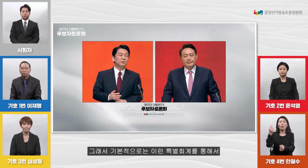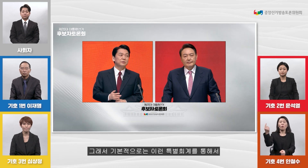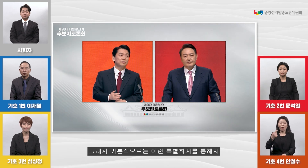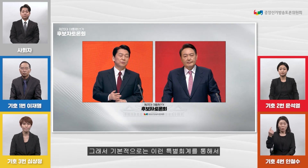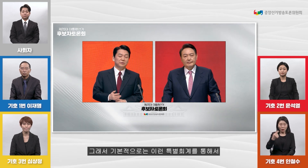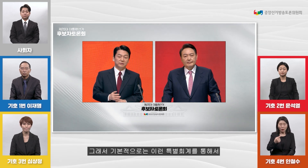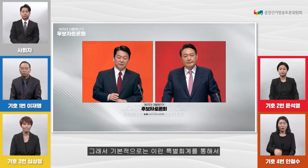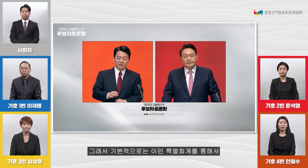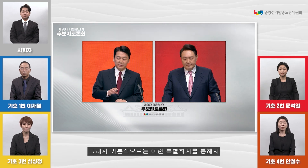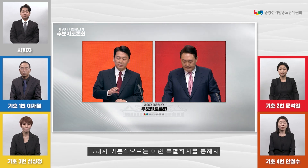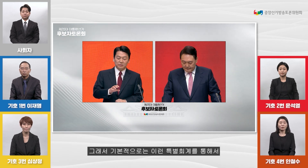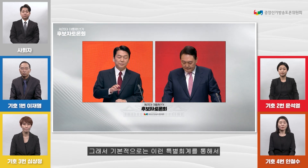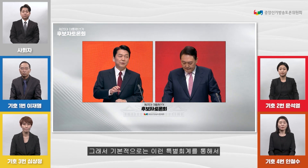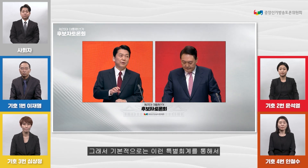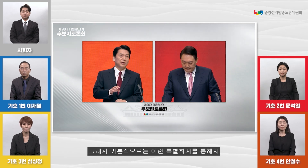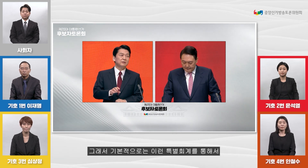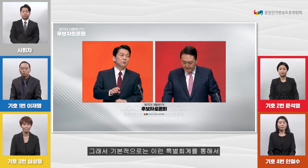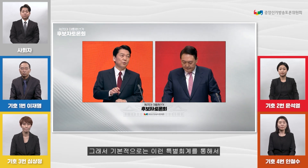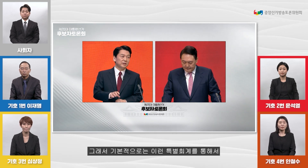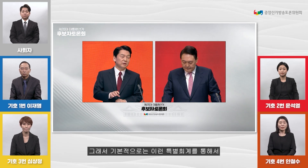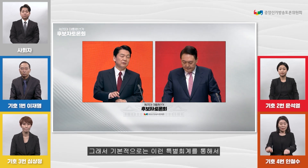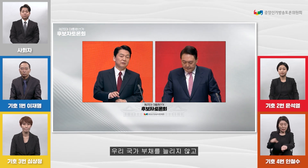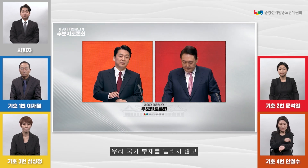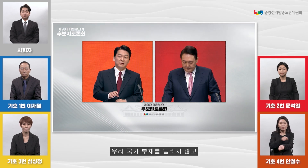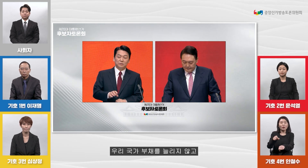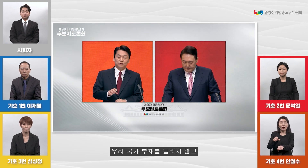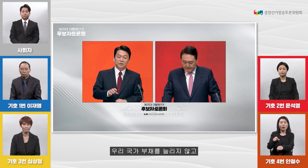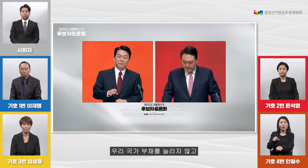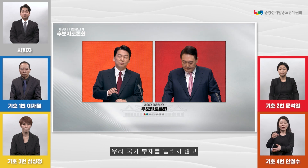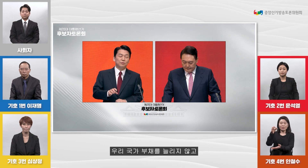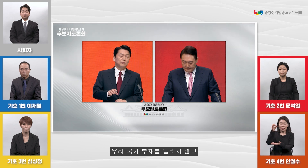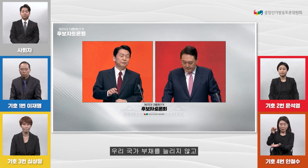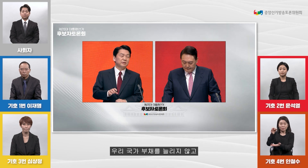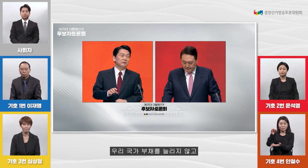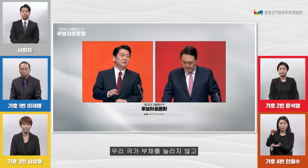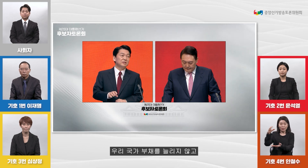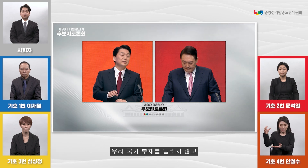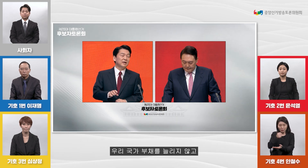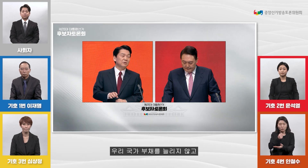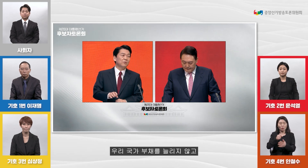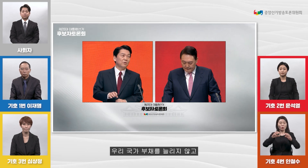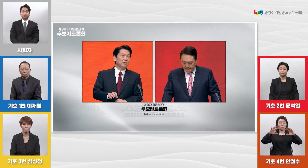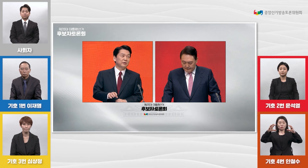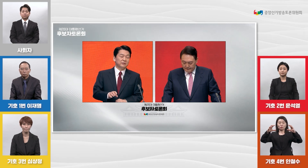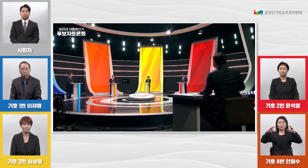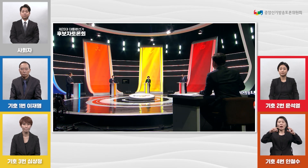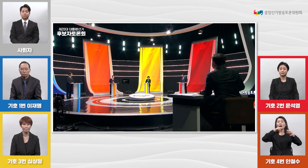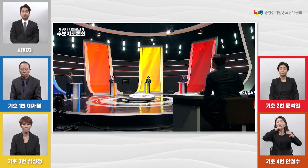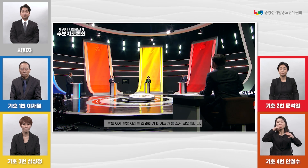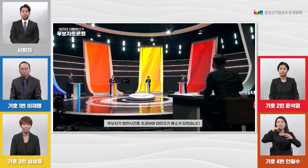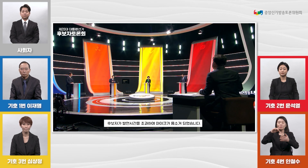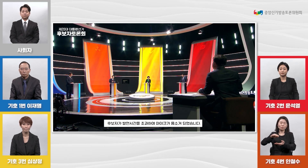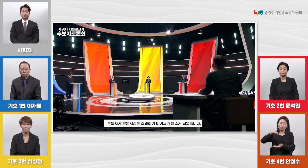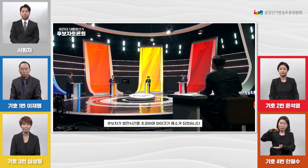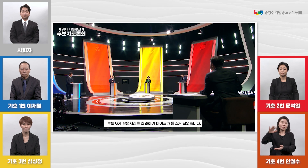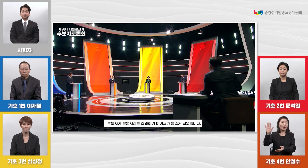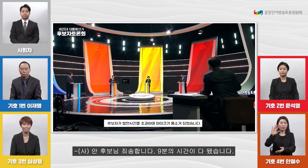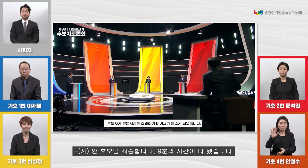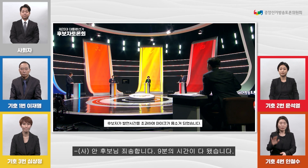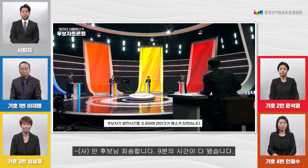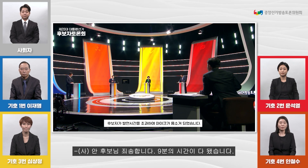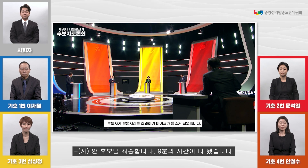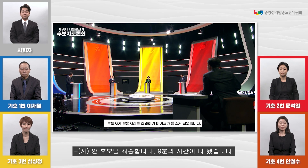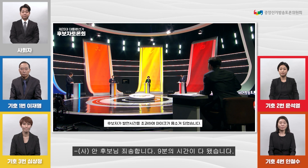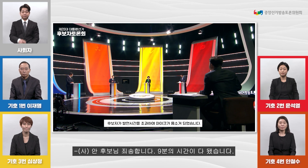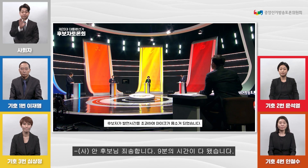그래서 기본적으로는 이런 특별 회계를 통해서 우리의 국가 부채를 늘리지 않고 네.